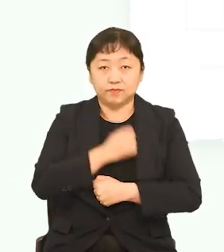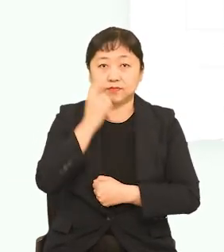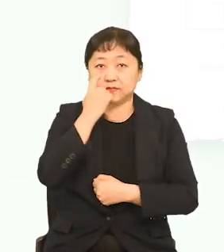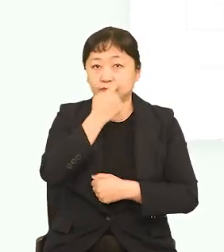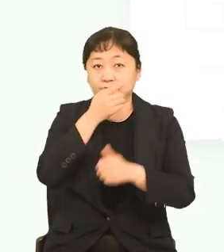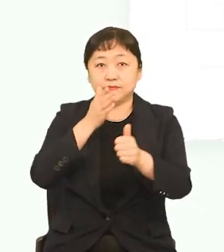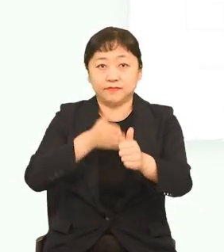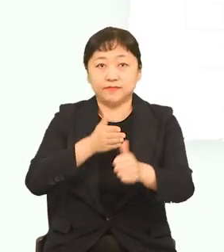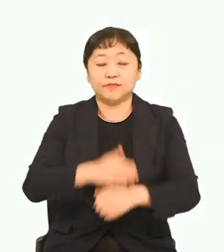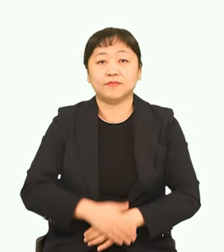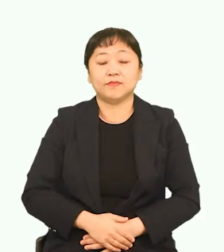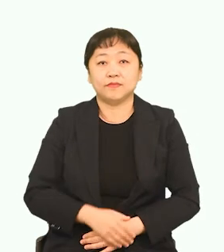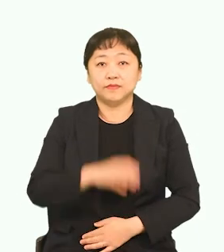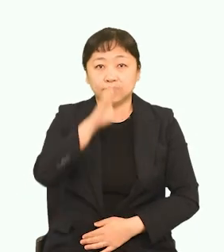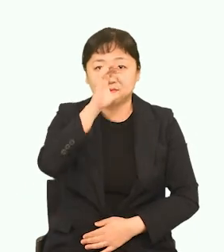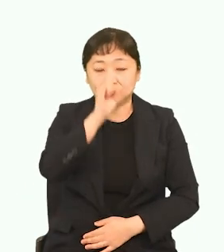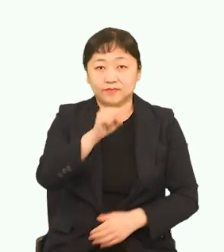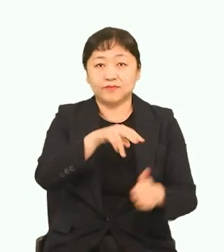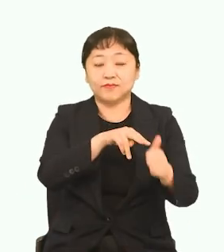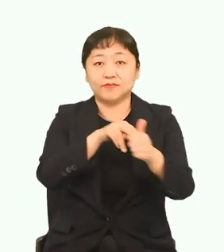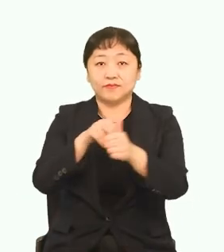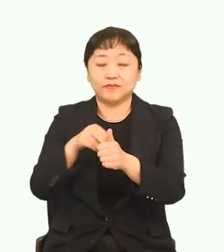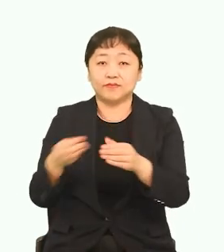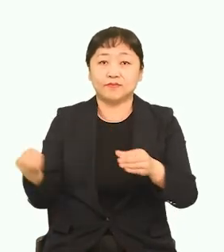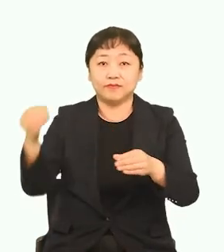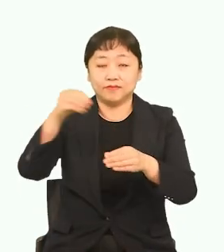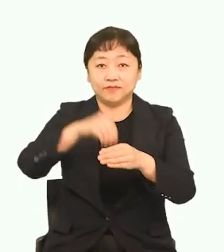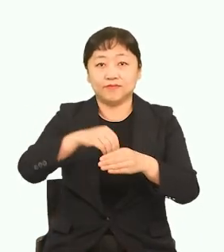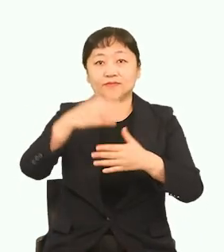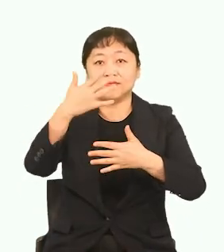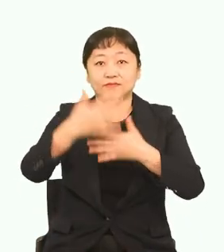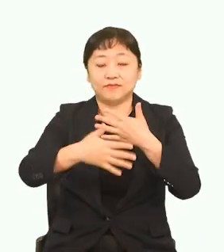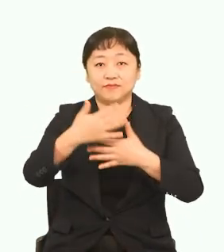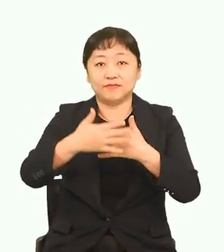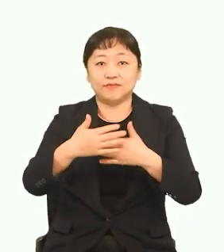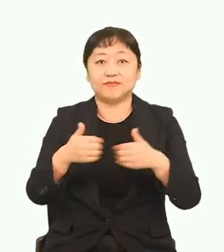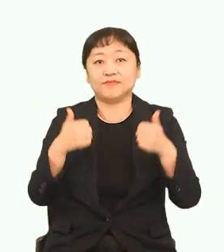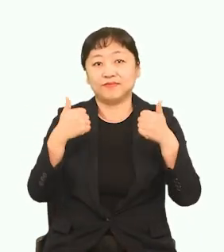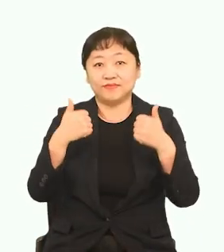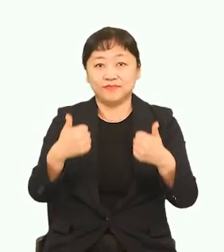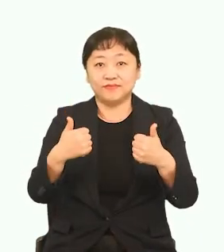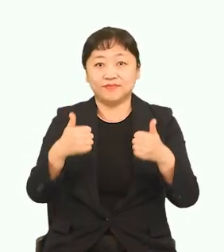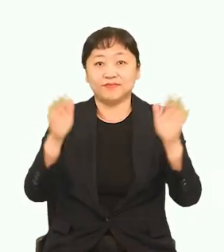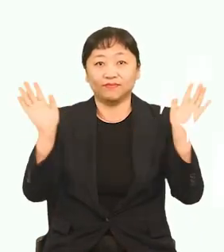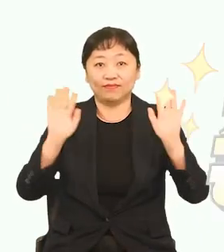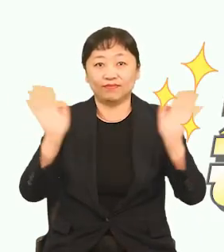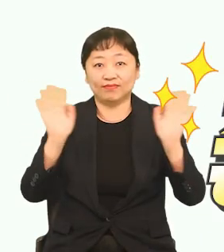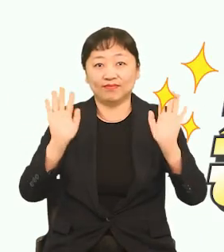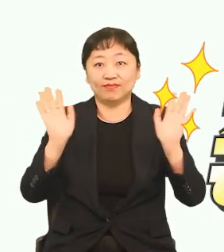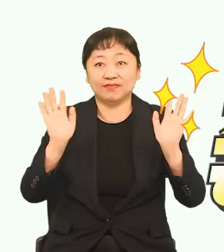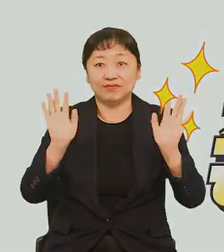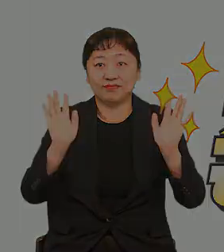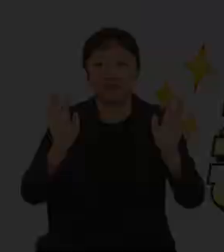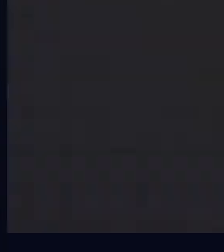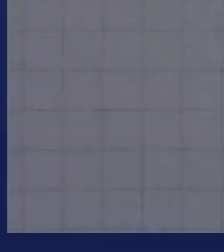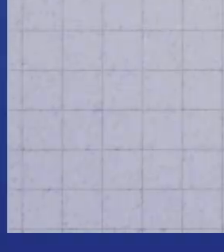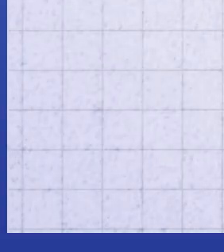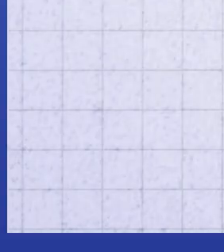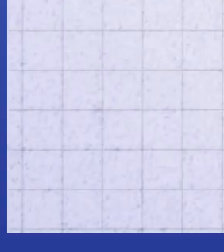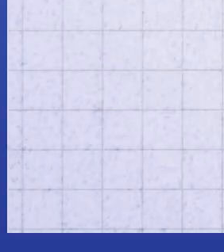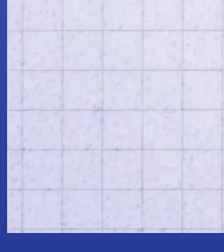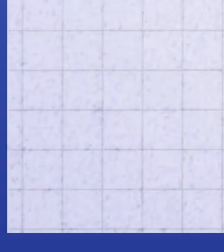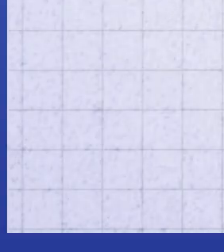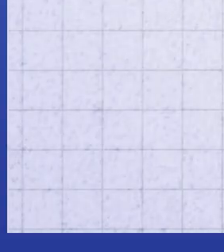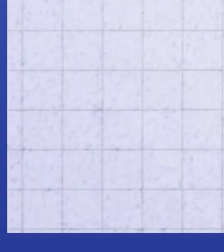유의사항을 확인해주세요. 지금까지 광명시민이 클릭하고 싶은 정보만 담은 광명클릭이었습니다. 좋아요, 강클해주세요.